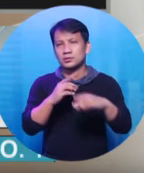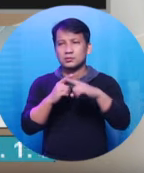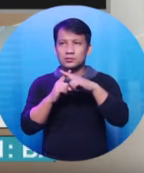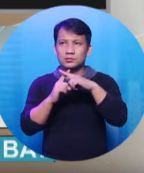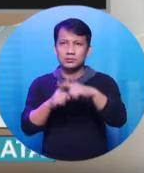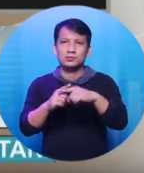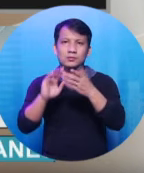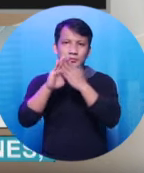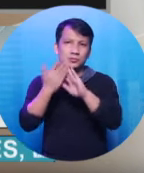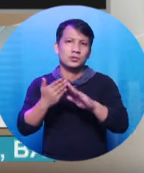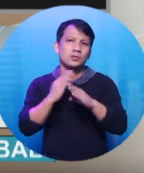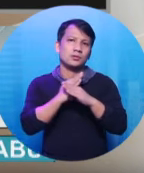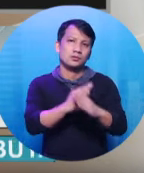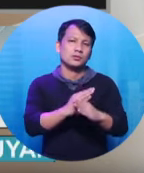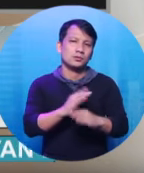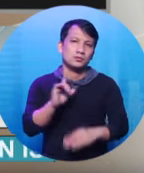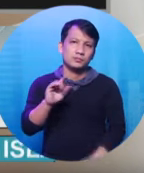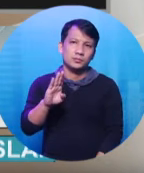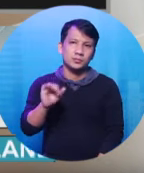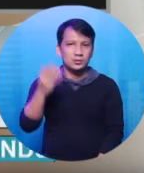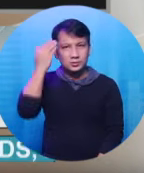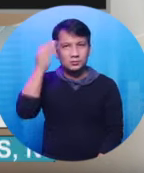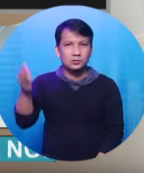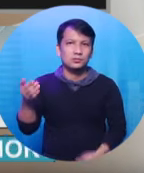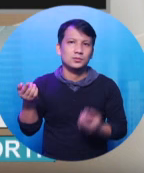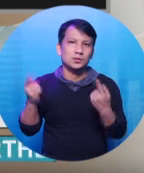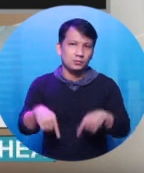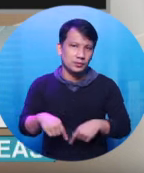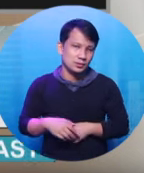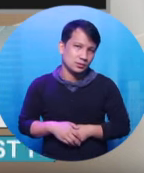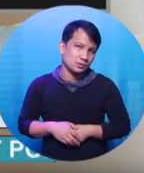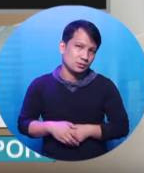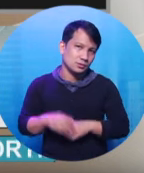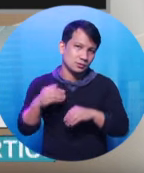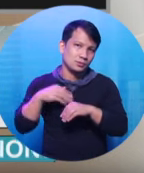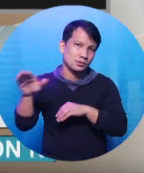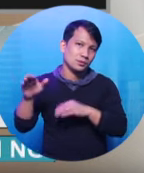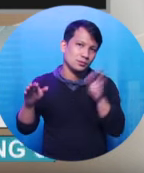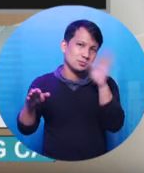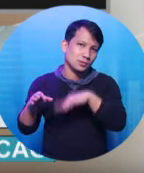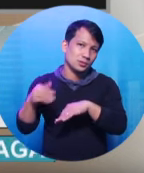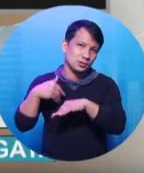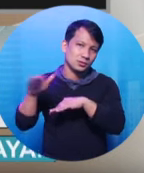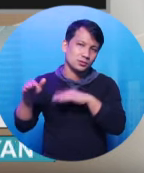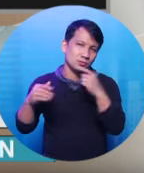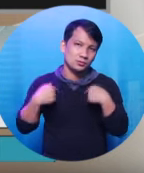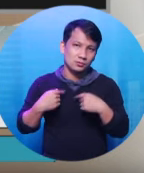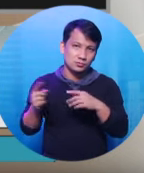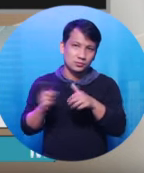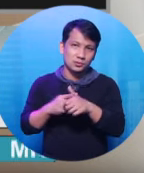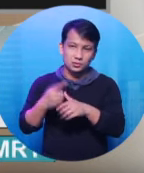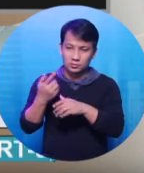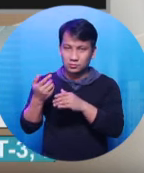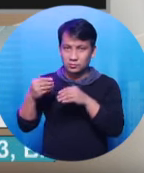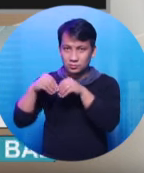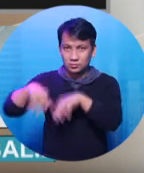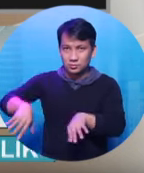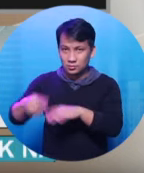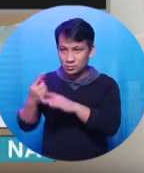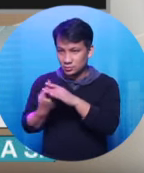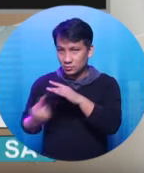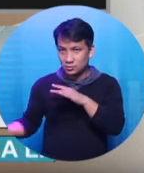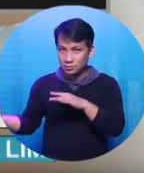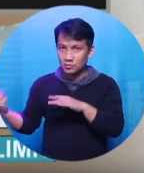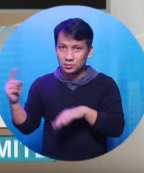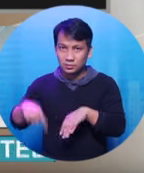gusto ko ng peace of mind. Hindi ko naman alam na ganun yung gagawin niya, sir. Na patay, na una nawawala daw ako, tapos ngayon daw rip